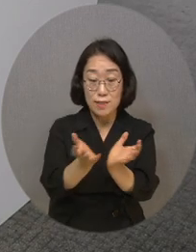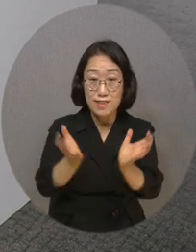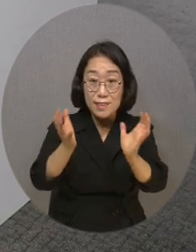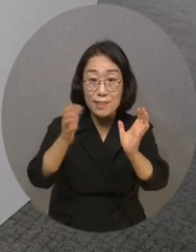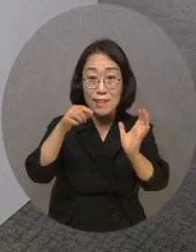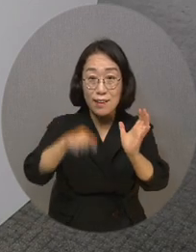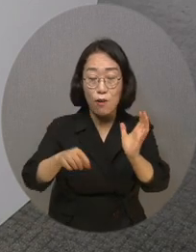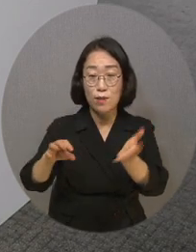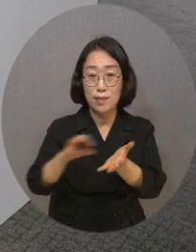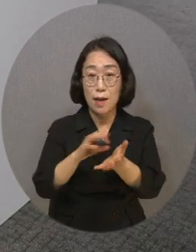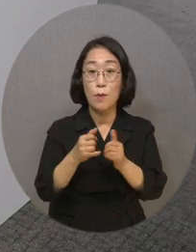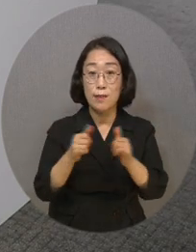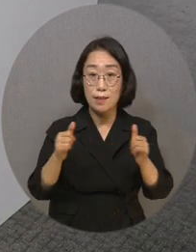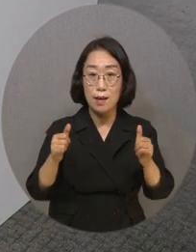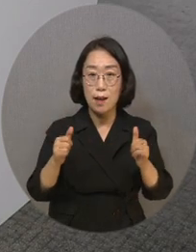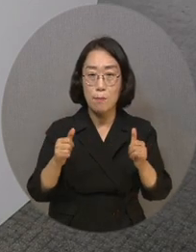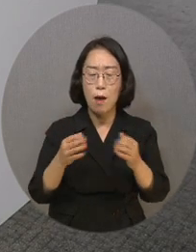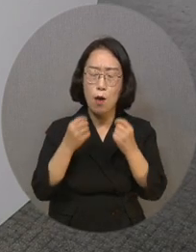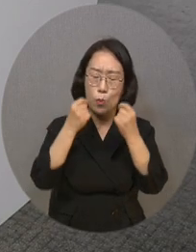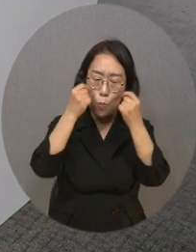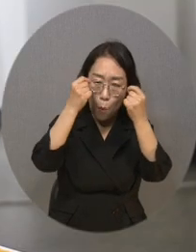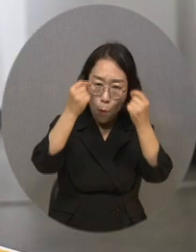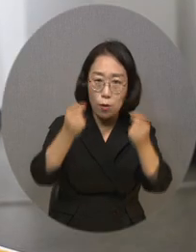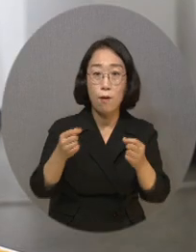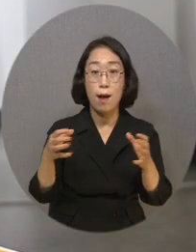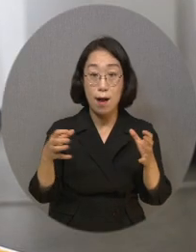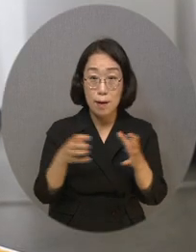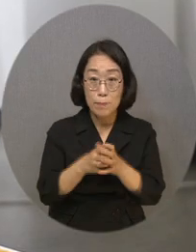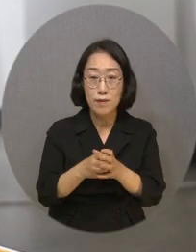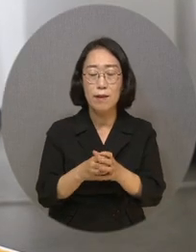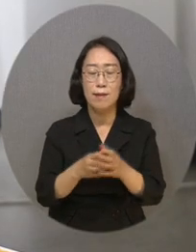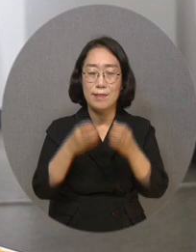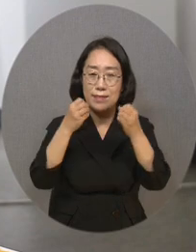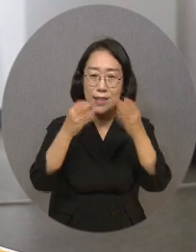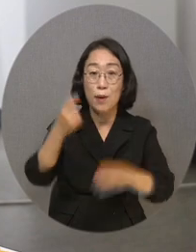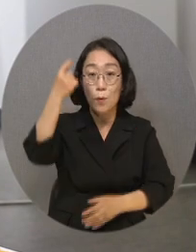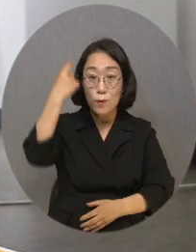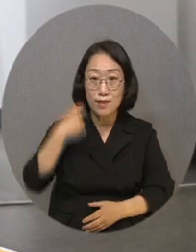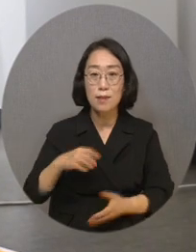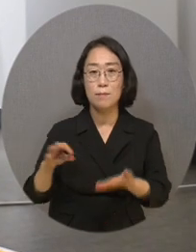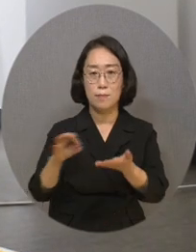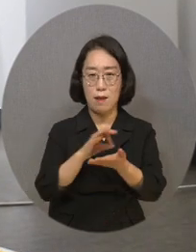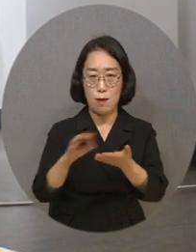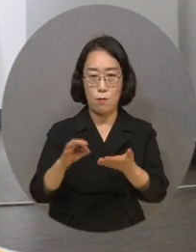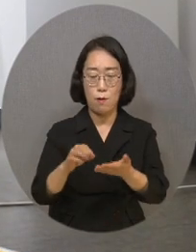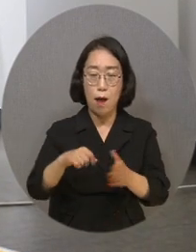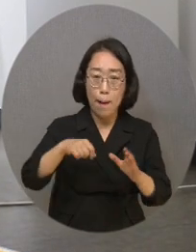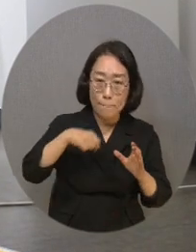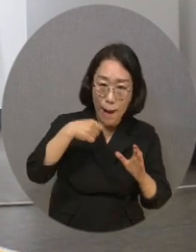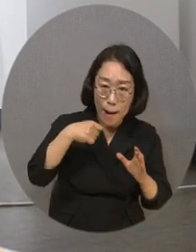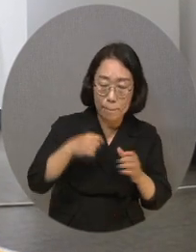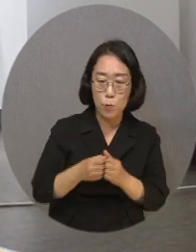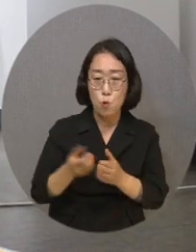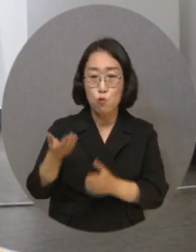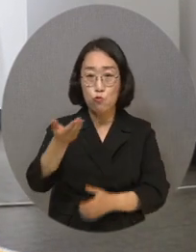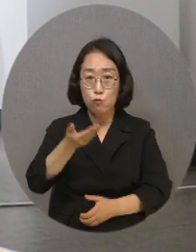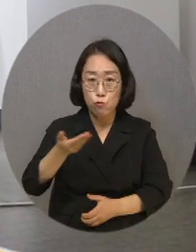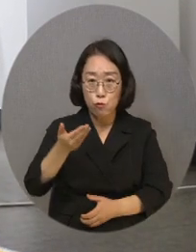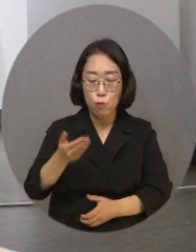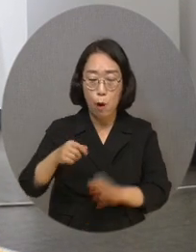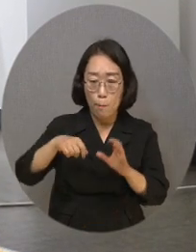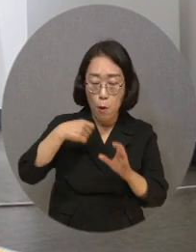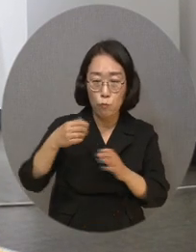그릇은 사용하는 사람의 정성이 함께할 때 제2의 탄생을 맞이하고 밥과 국을 담아 우리의